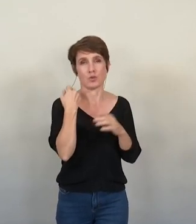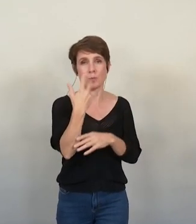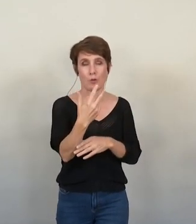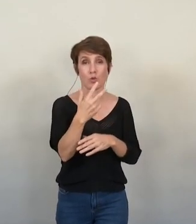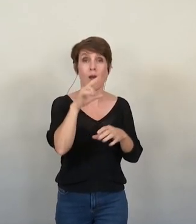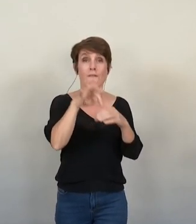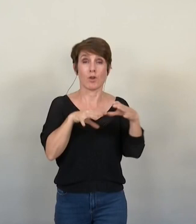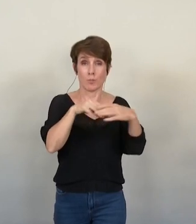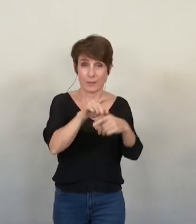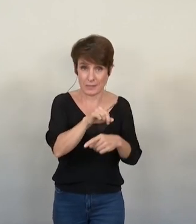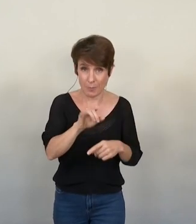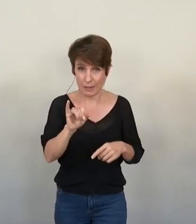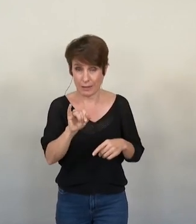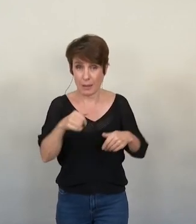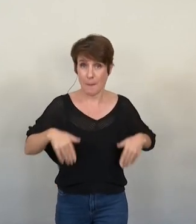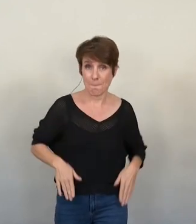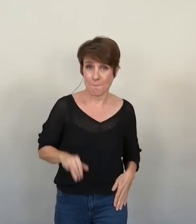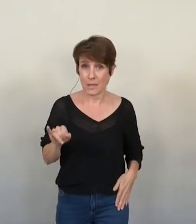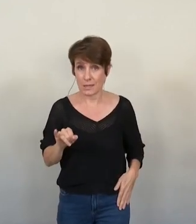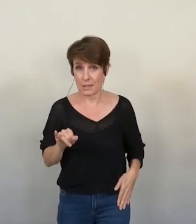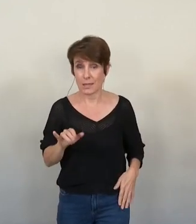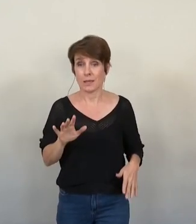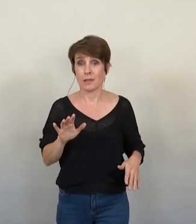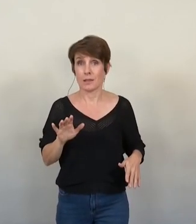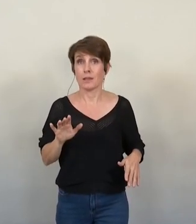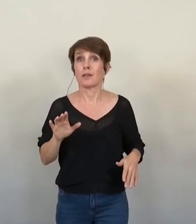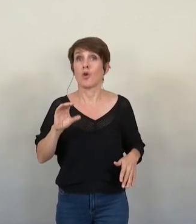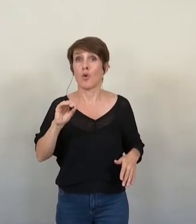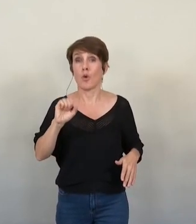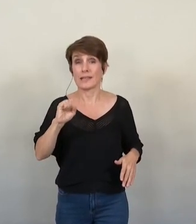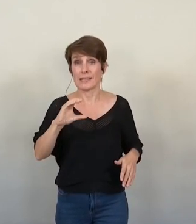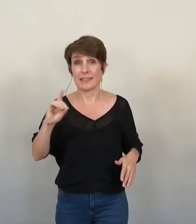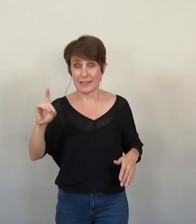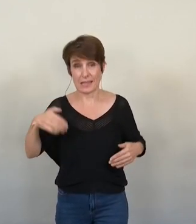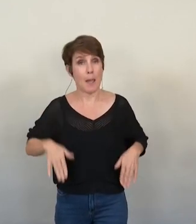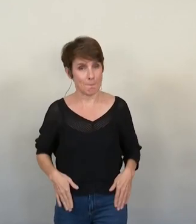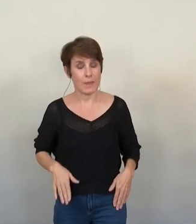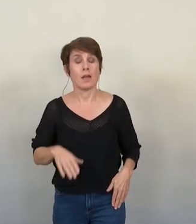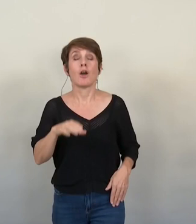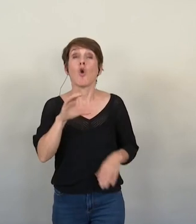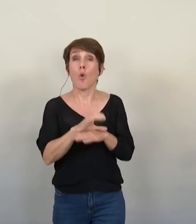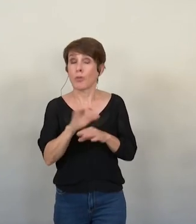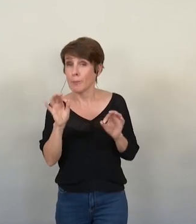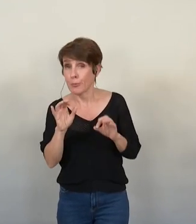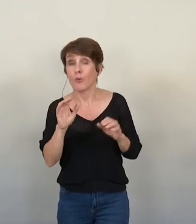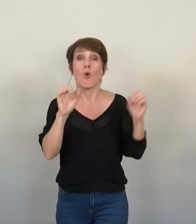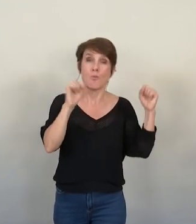pas part au vote qui s'abstient qui vote abstention deddc qui vote contre qui vote pour donc unanimité vous